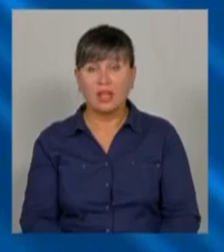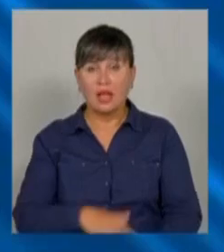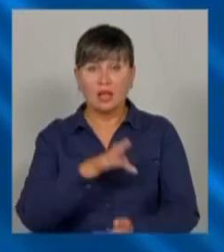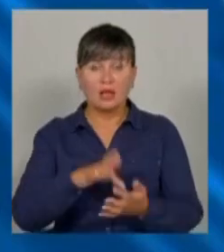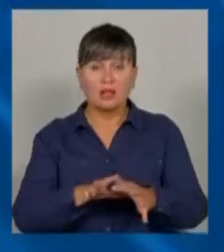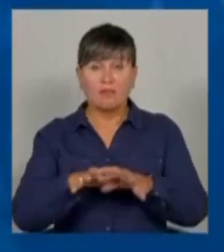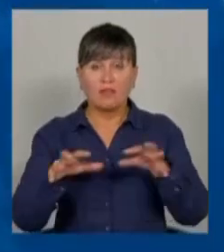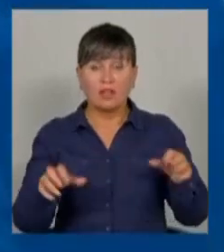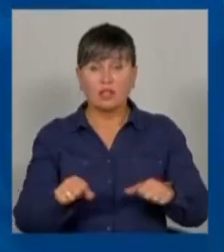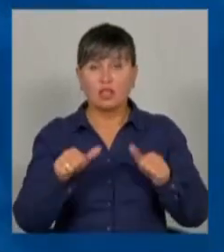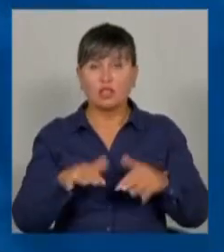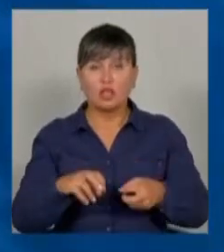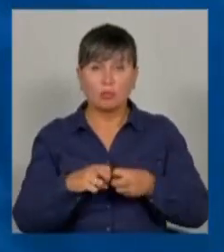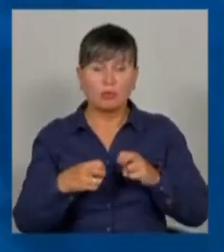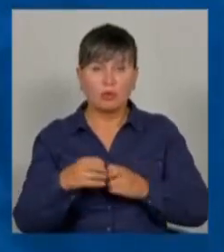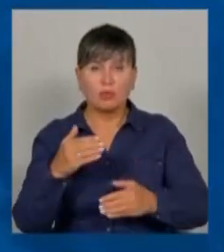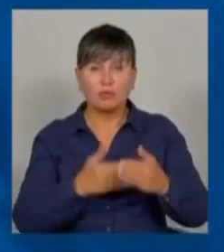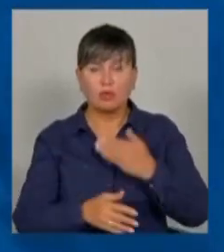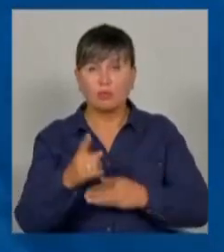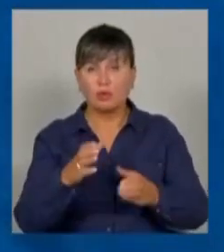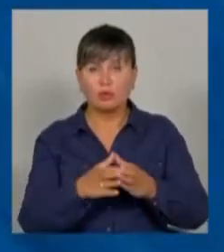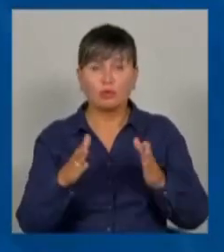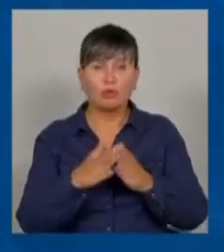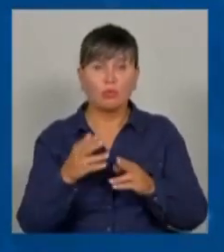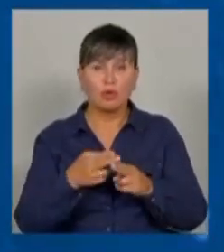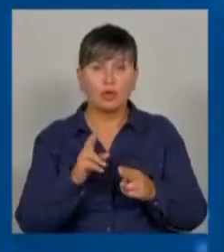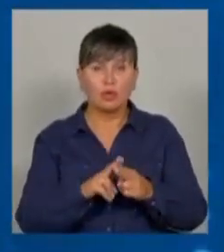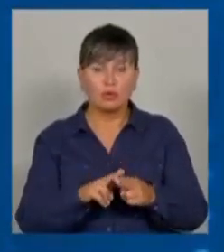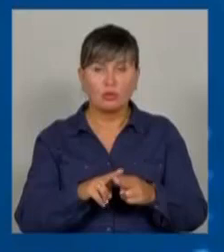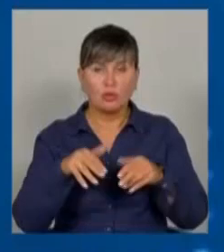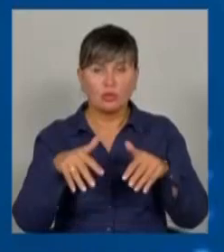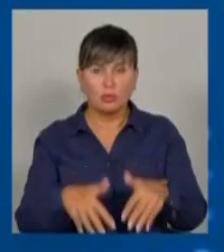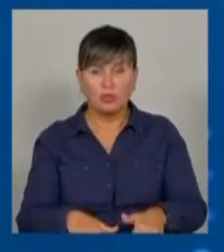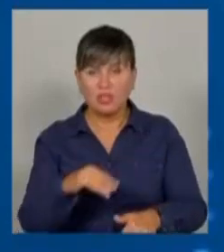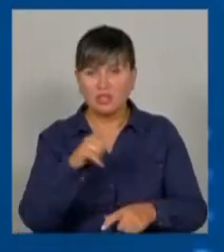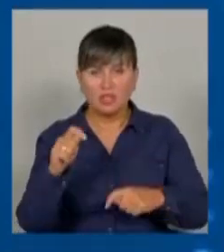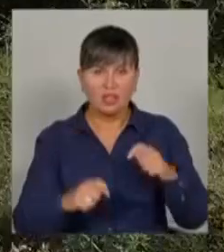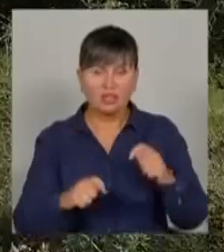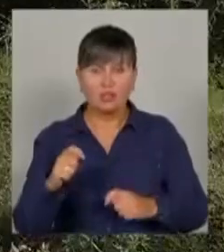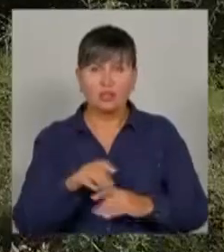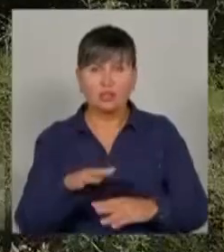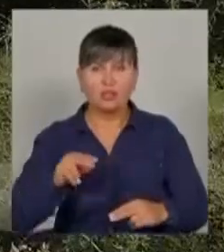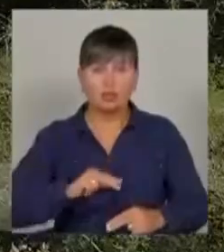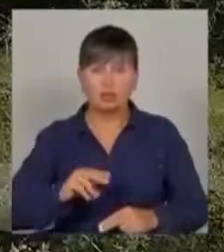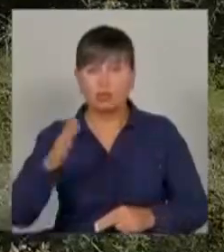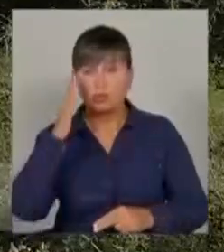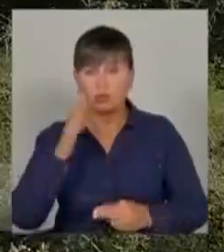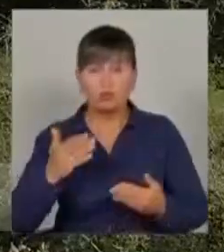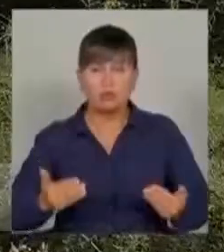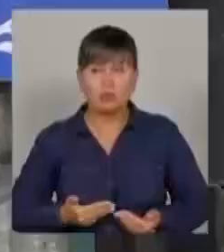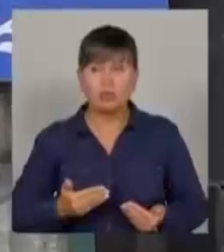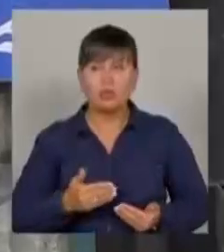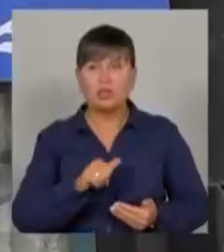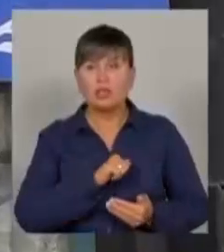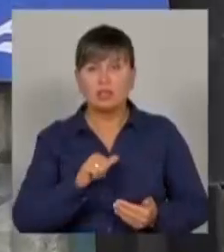Городские власти решили проблему инвалида первой группы, дом которого затапливал из-за дождей. Нетрудоспособный житель несколько лет был